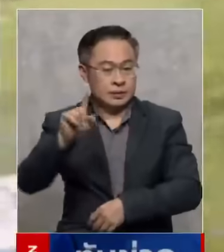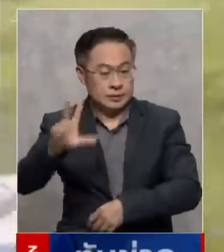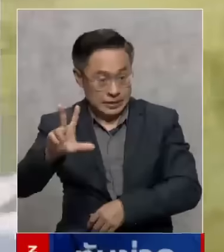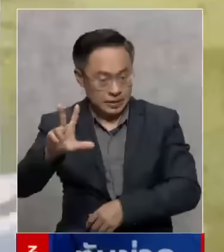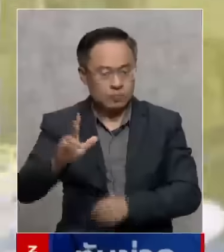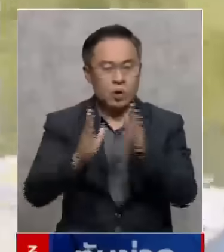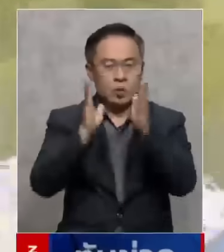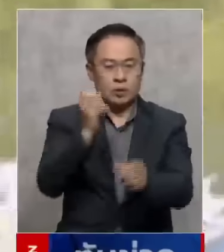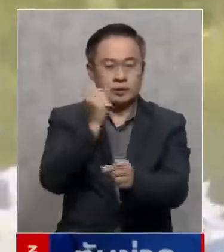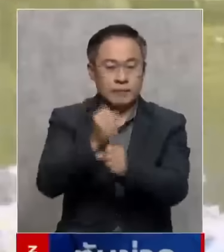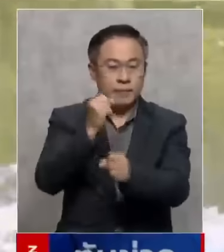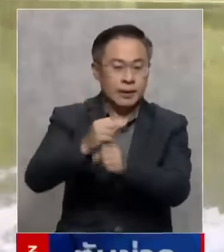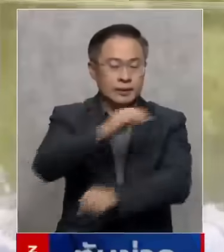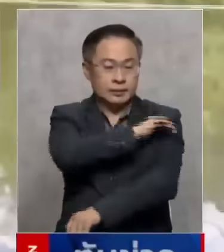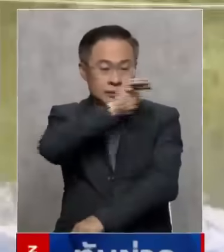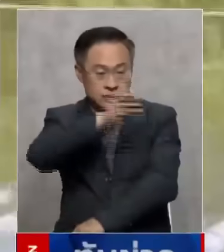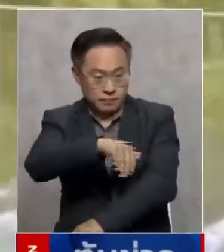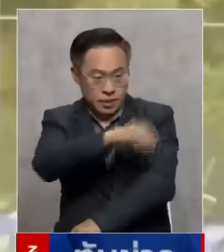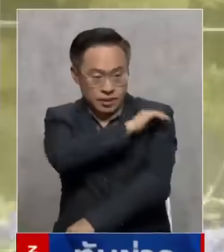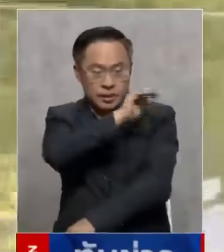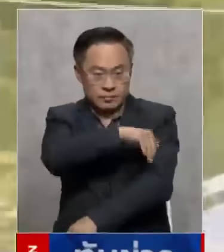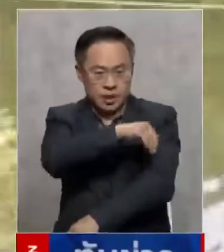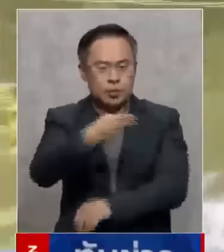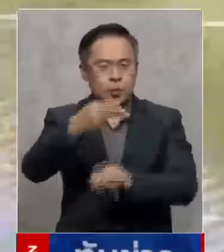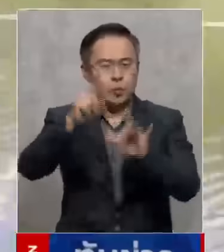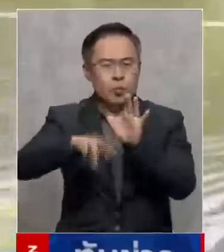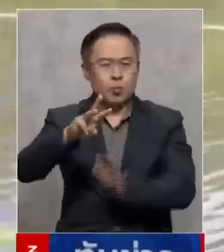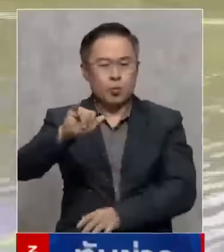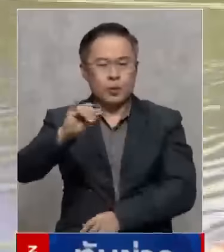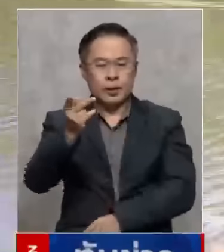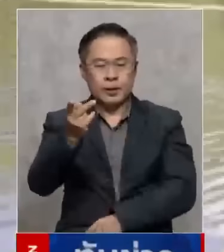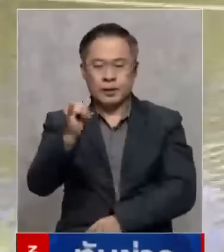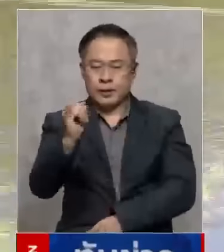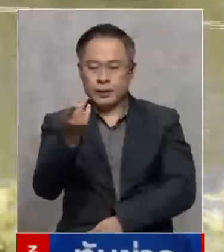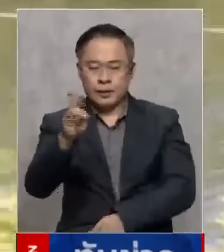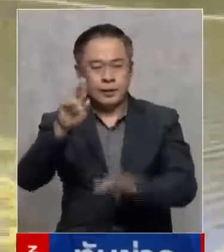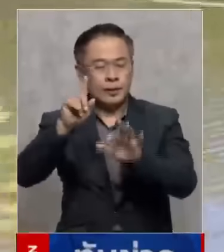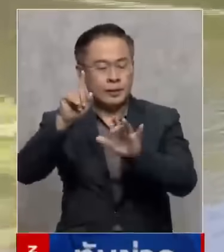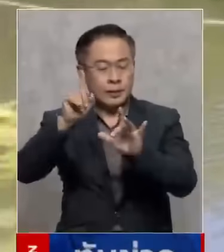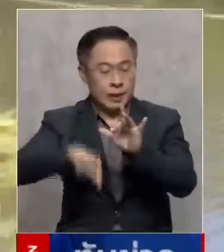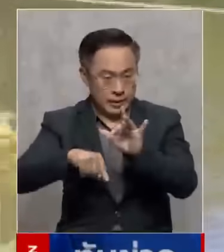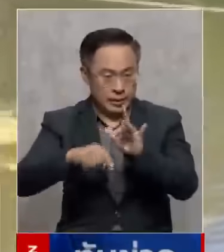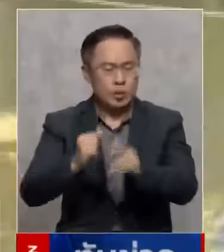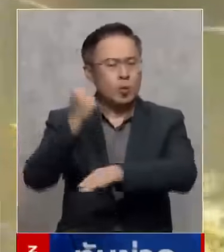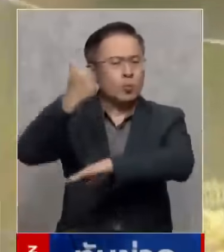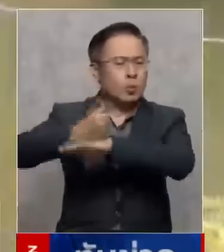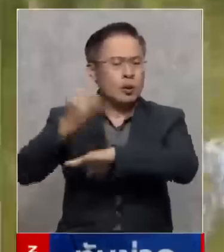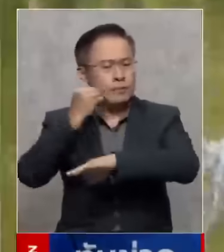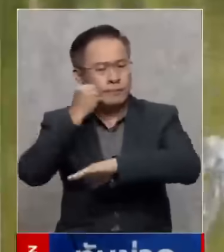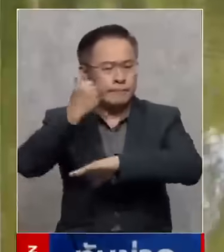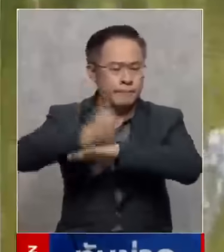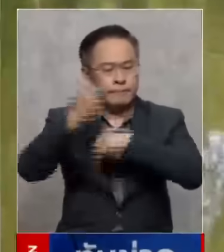ครับทั้งเทศบาลตำบลห้วยไคร้หน่วยงานในพื้นที่แล้วก็ผู้นำหมู่บ้านลงยัง